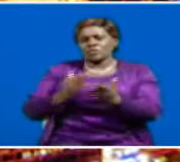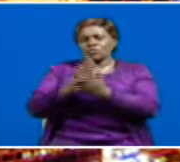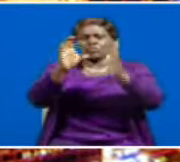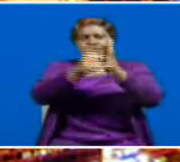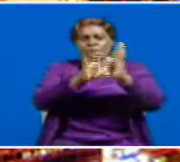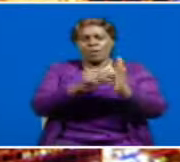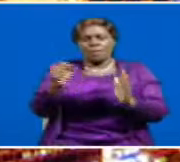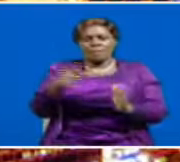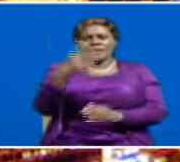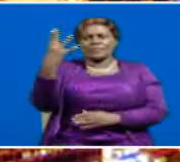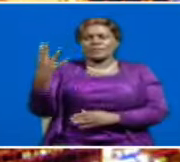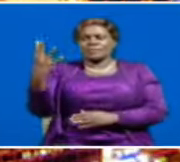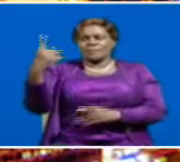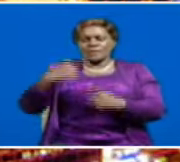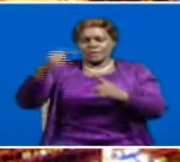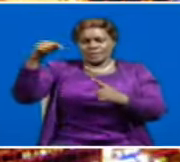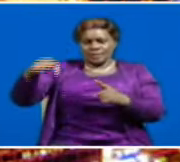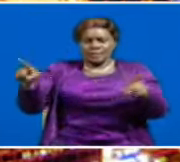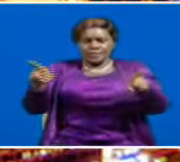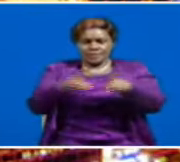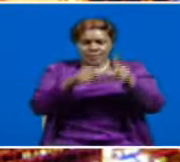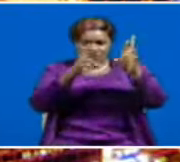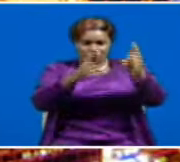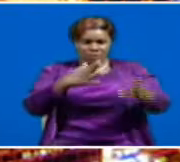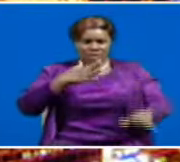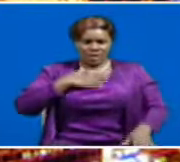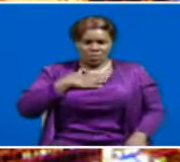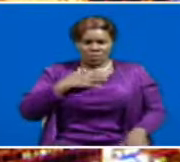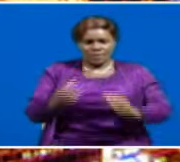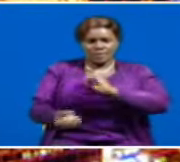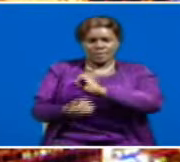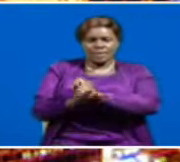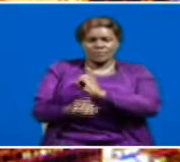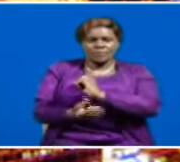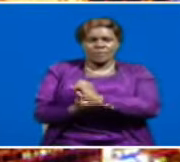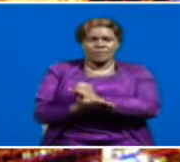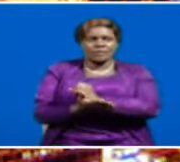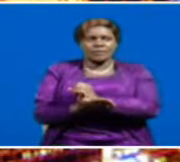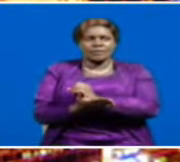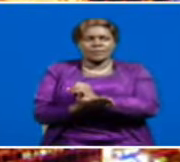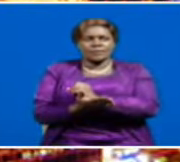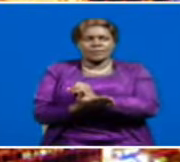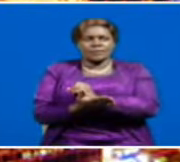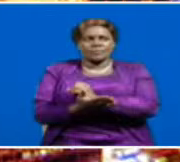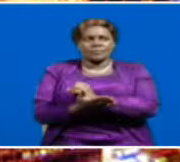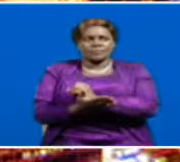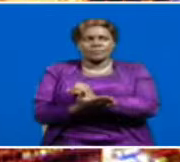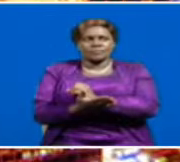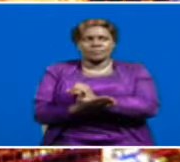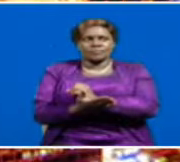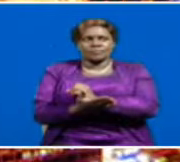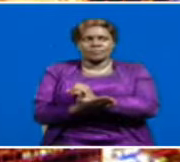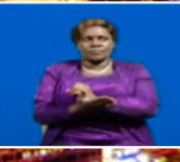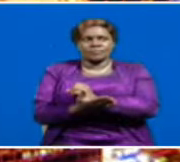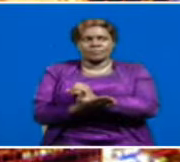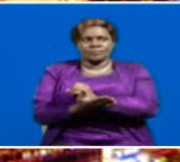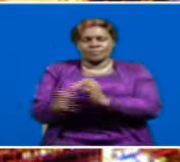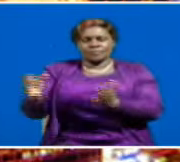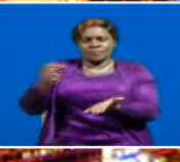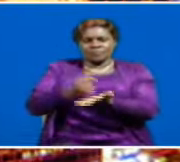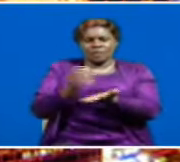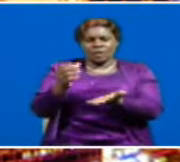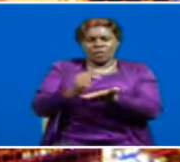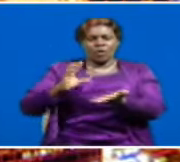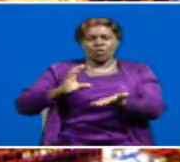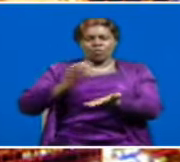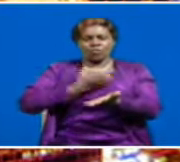ni mwezi Aprili mwaka huu. Na kama anavyoripoti ripota wetu mwandamizi wa masuala ya siasa Chris Thairu, mchakato wa kuajiri